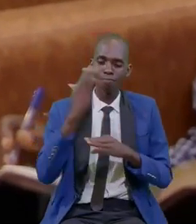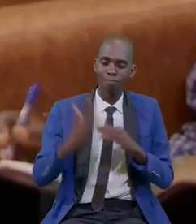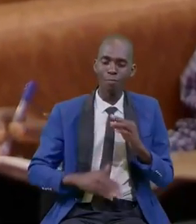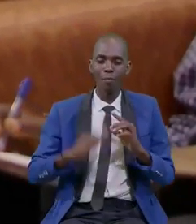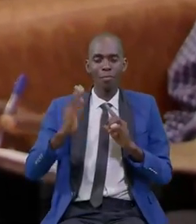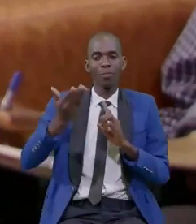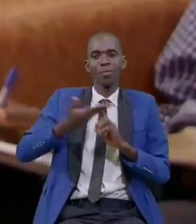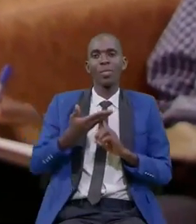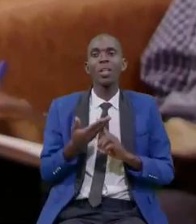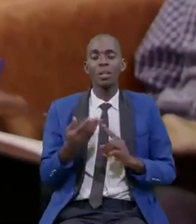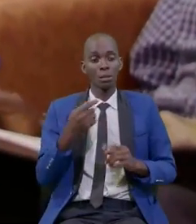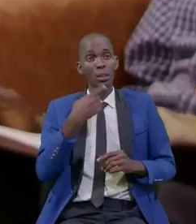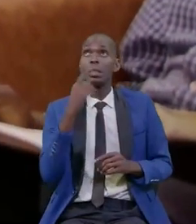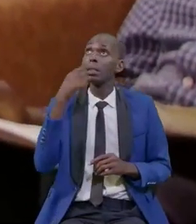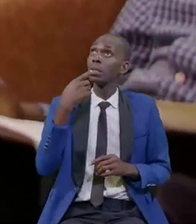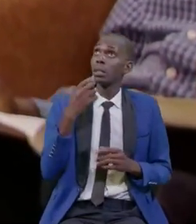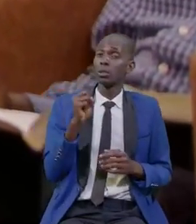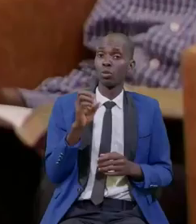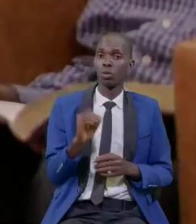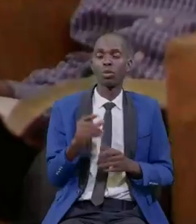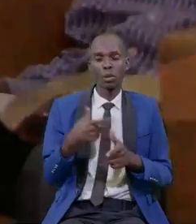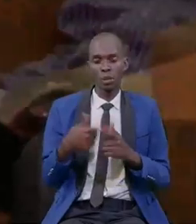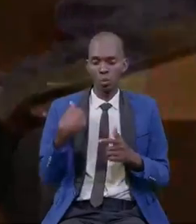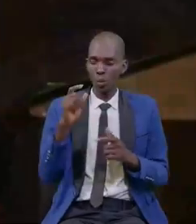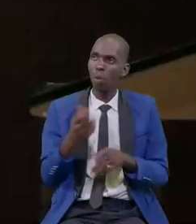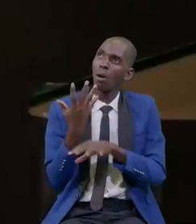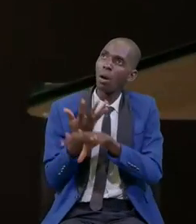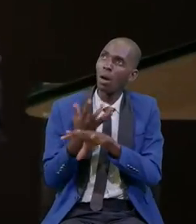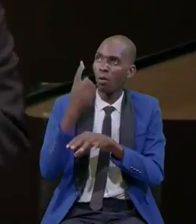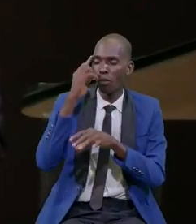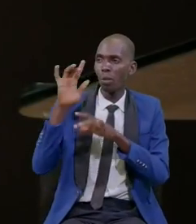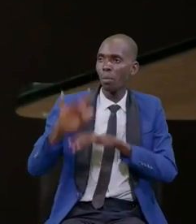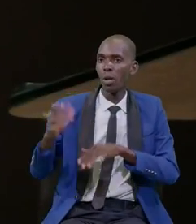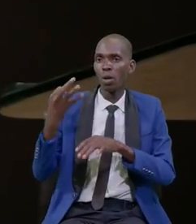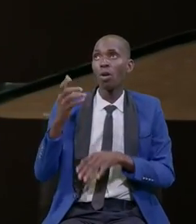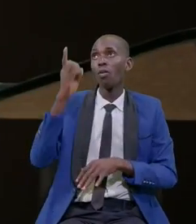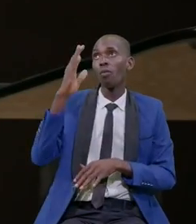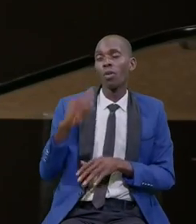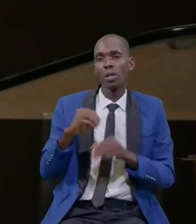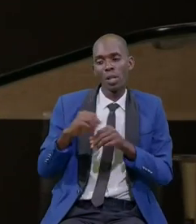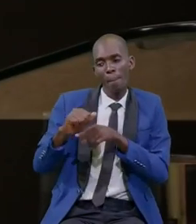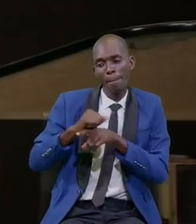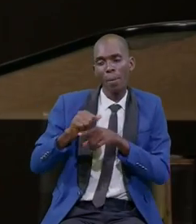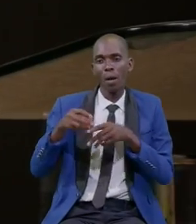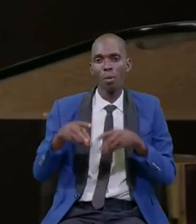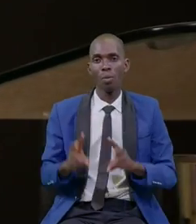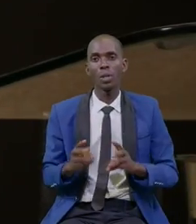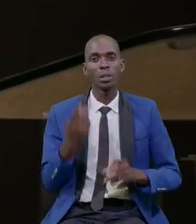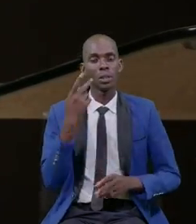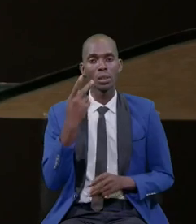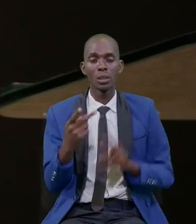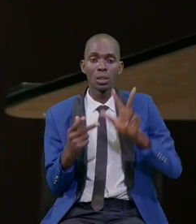persuadés, convaincus, Dieu a parlé ainsi, maintenant je vais chez là. La miséricorde de Dieu par la foi, par la